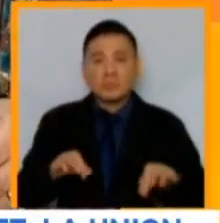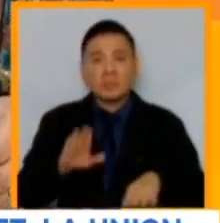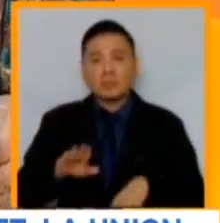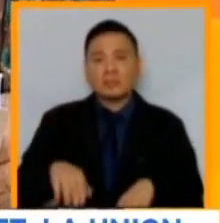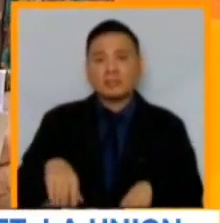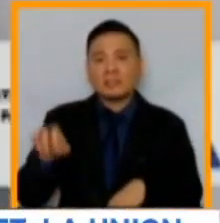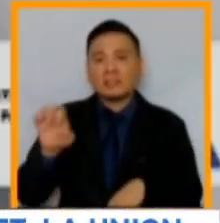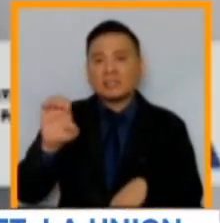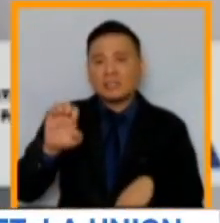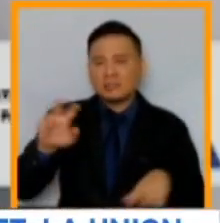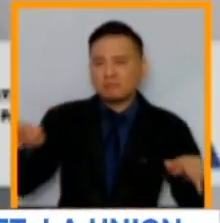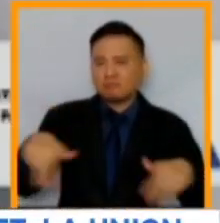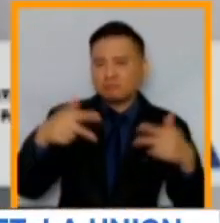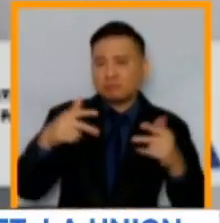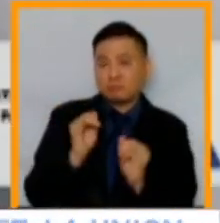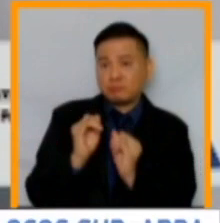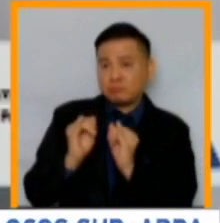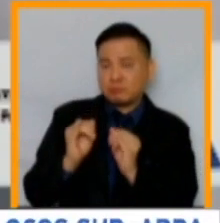Kai.